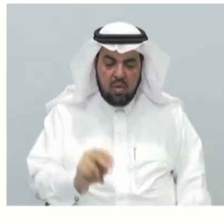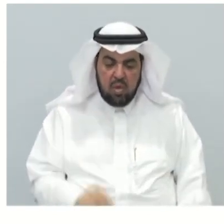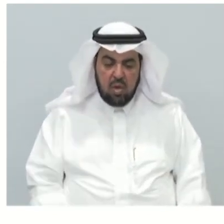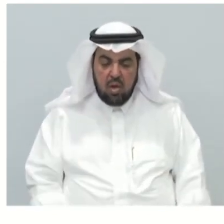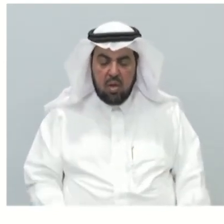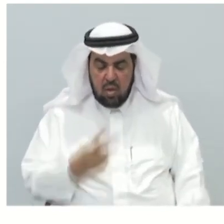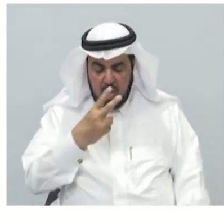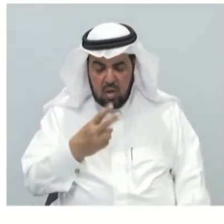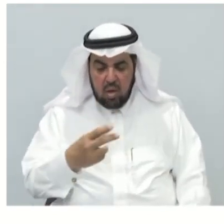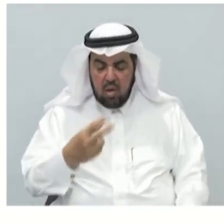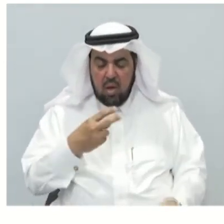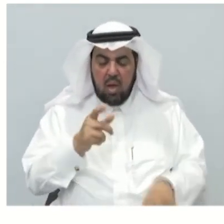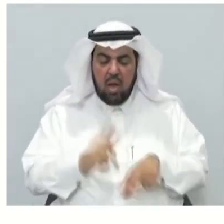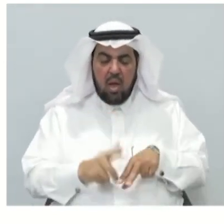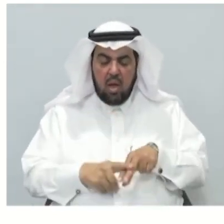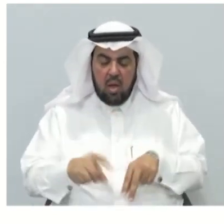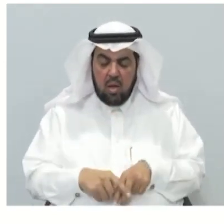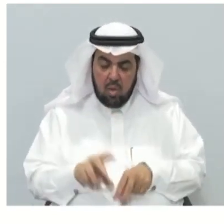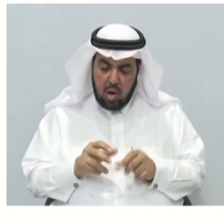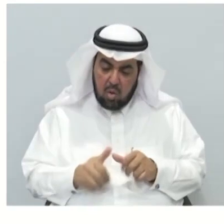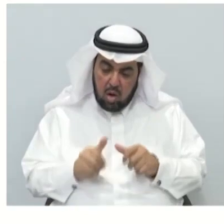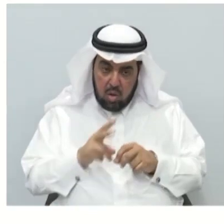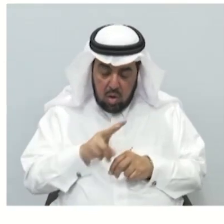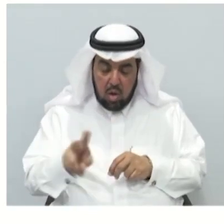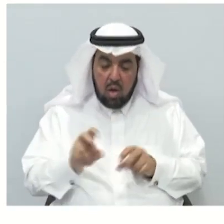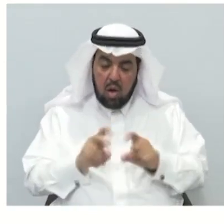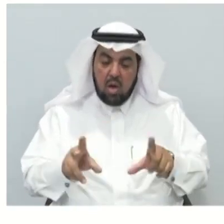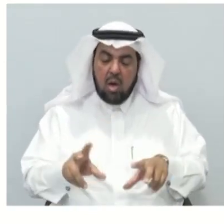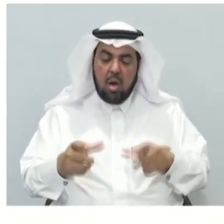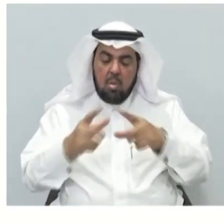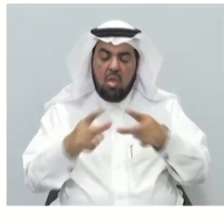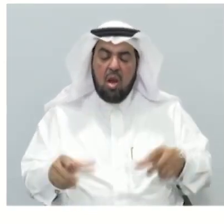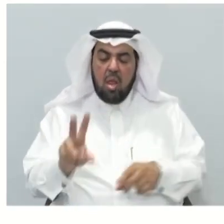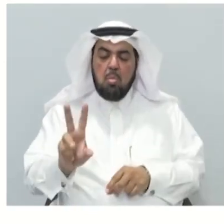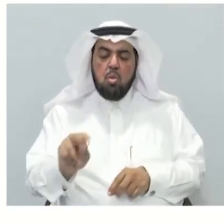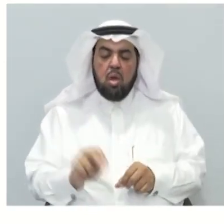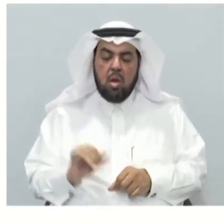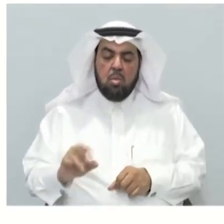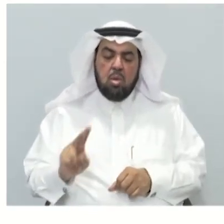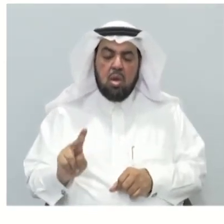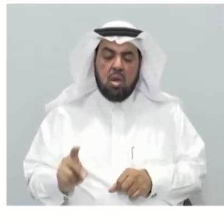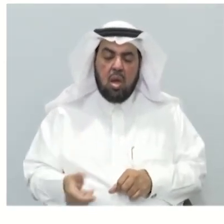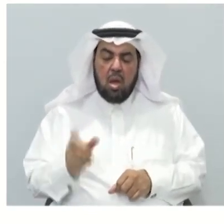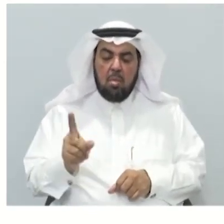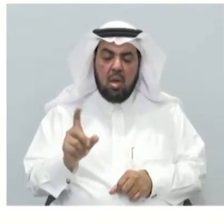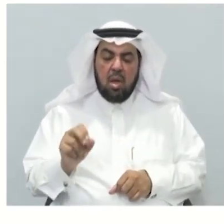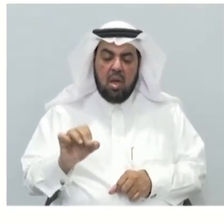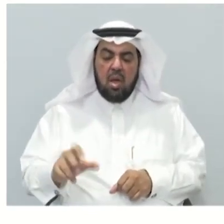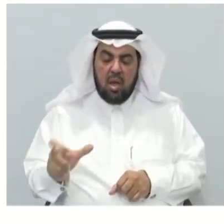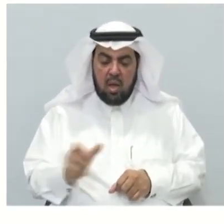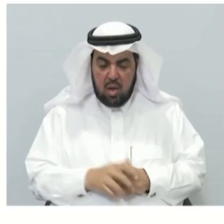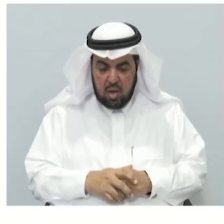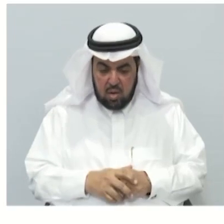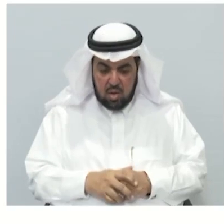اي اي اس نلاحظ ان المثلثين هنا شش فيهما متطابقين لاحظ معي هذا الضلع